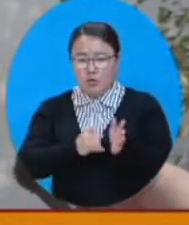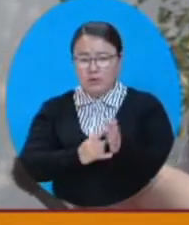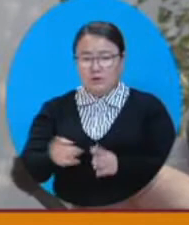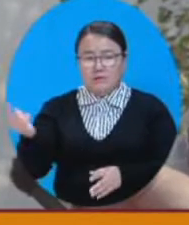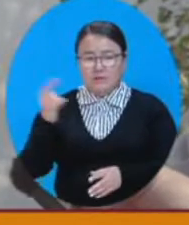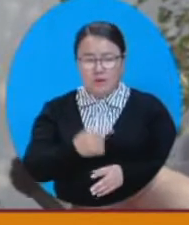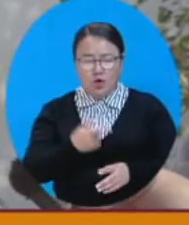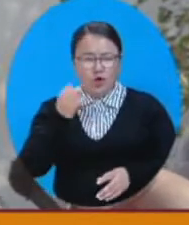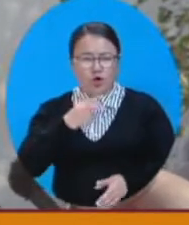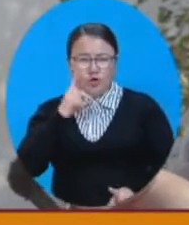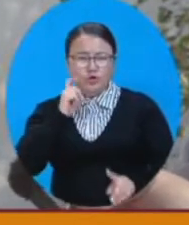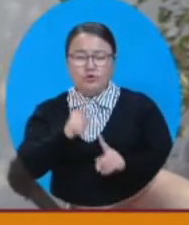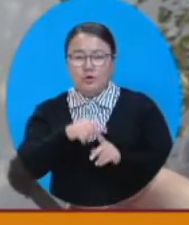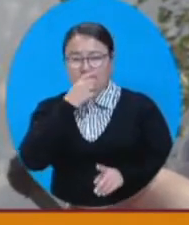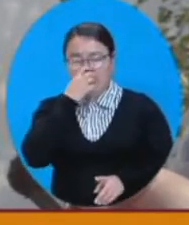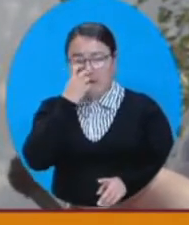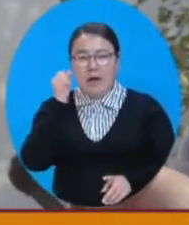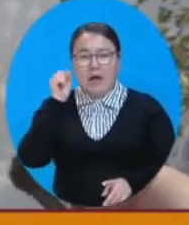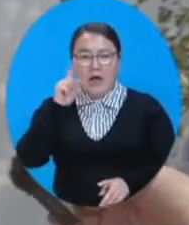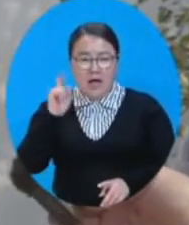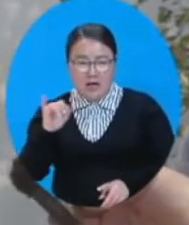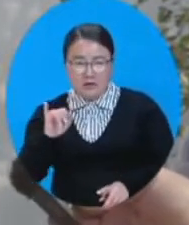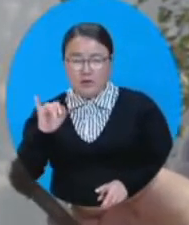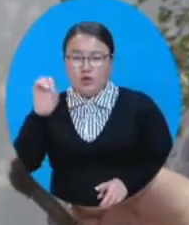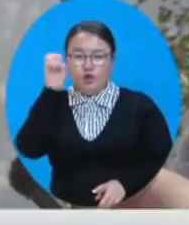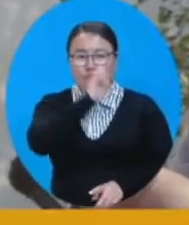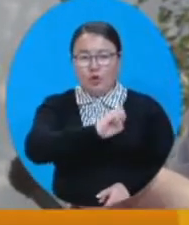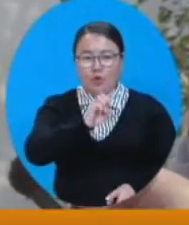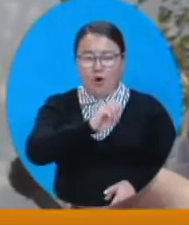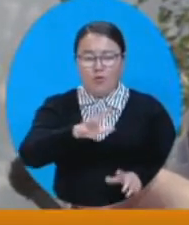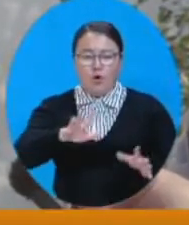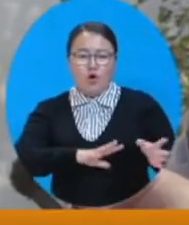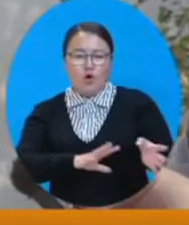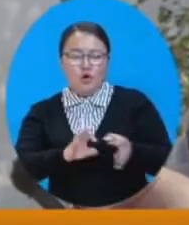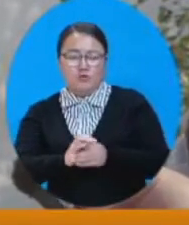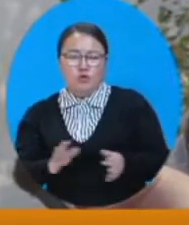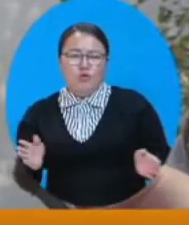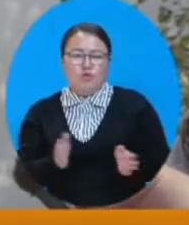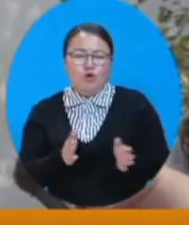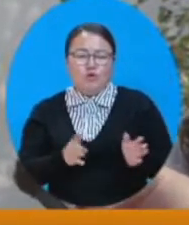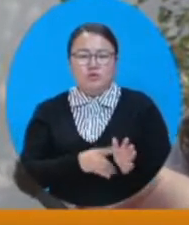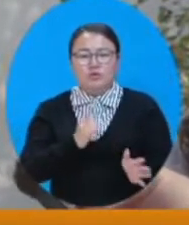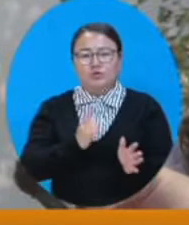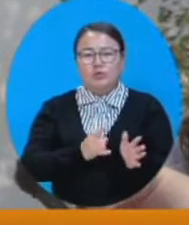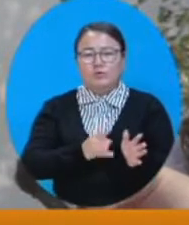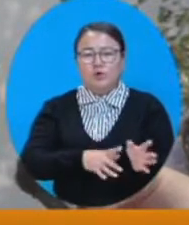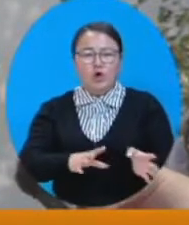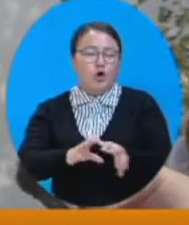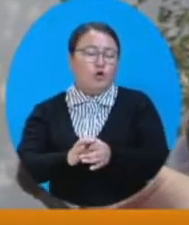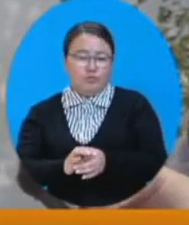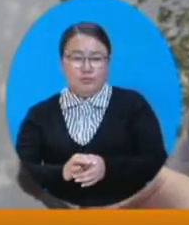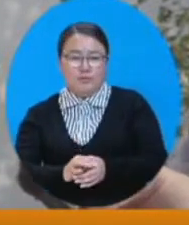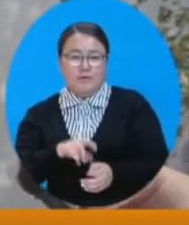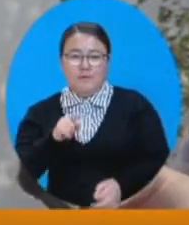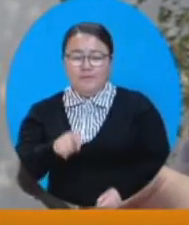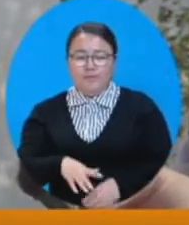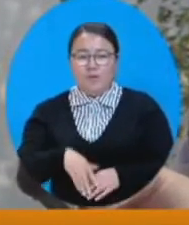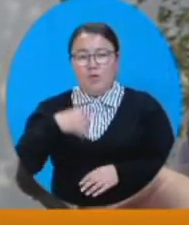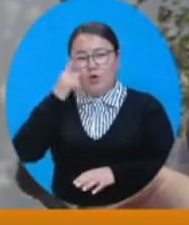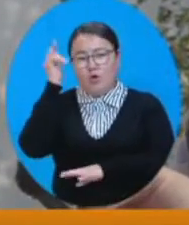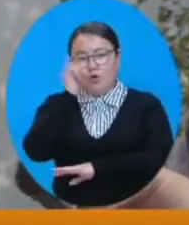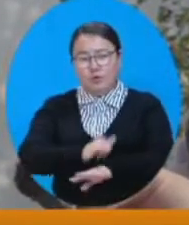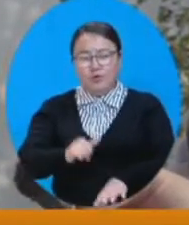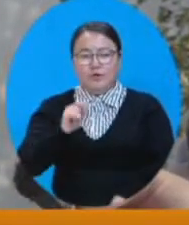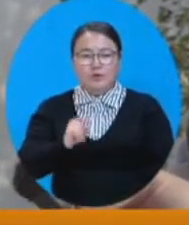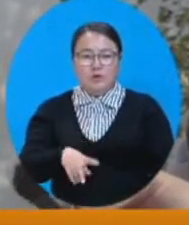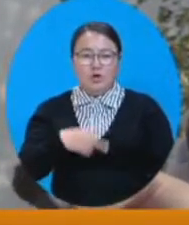нь орж ирж байгаа үндсэн зорилго бол мэдээж одоо Ази Европыг холбосон богино фейсийн төмөр зам гэдэг нэг тодтол байна. Нөгөө талаас Монгол